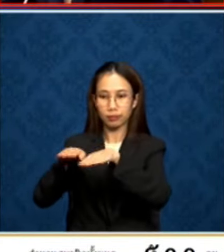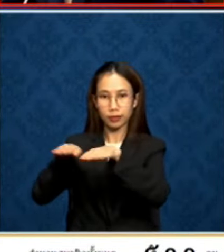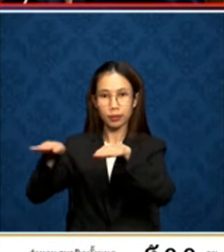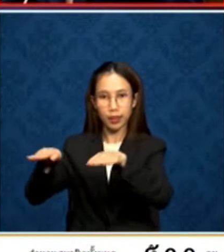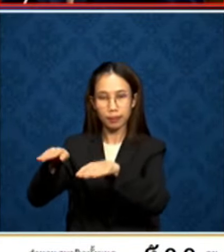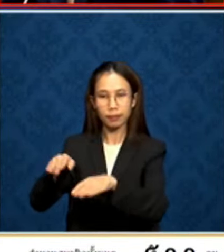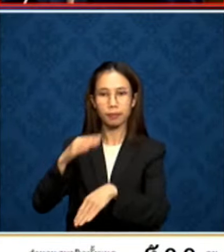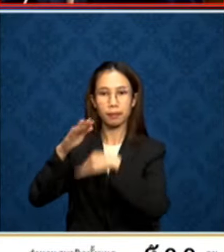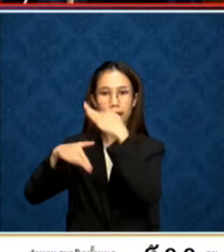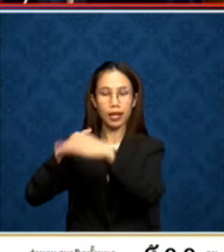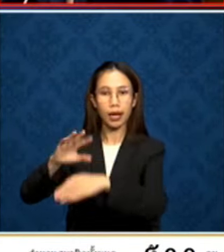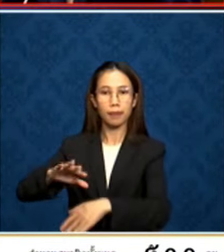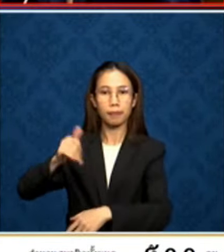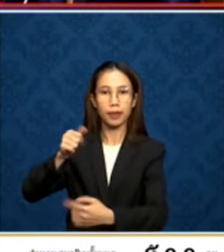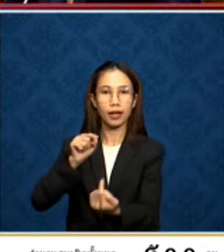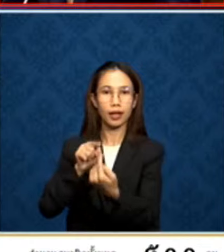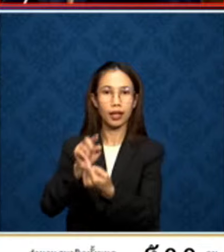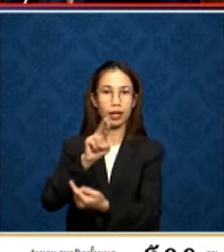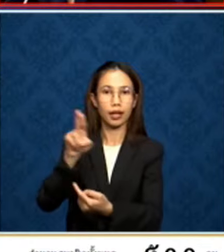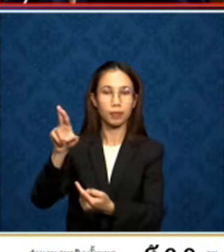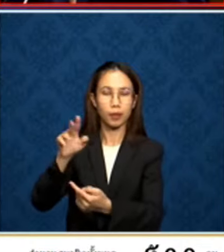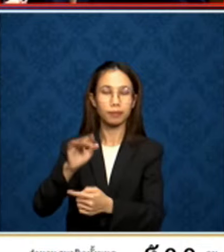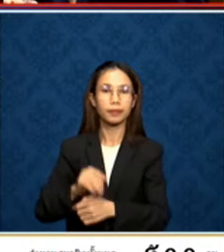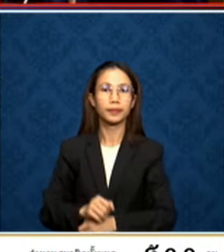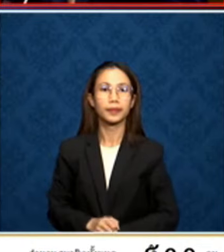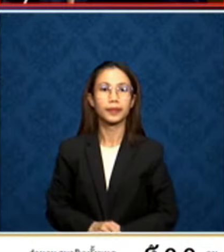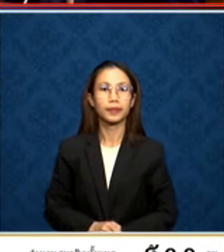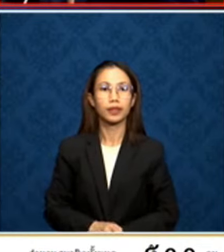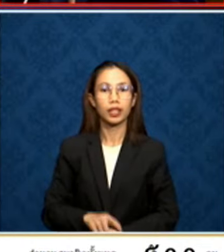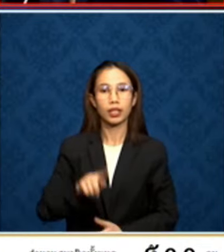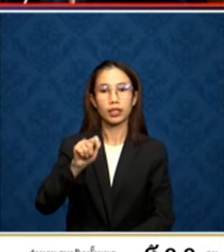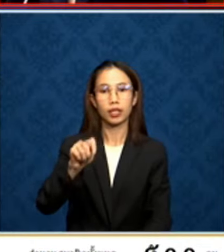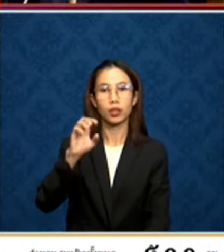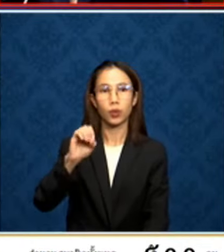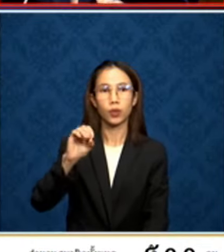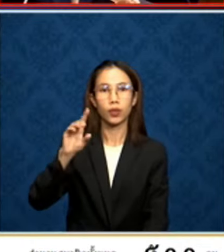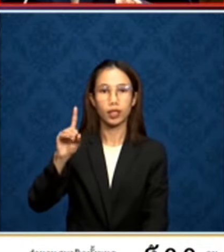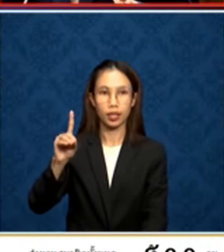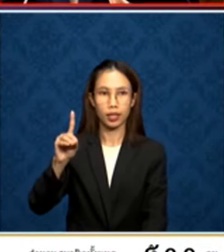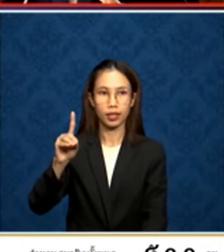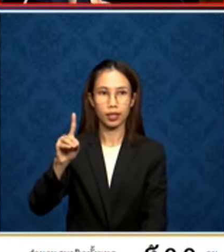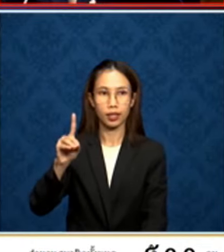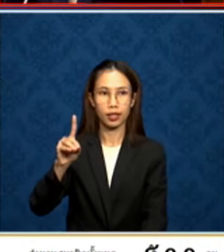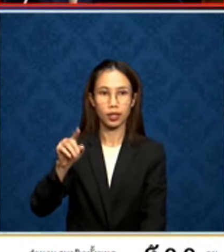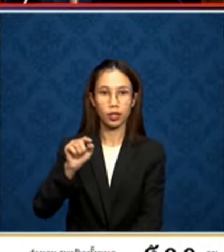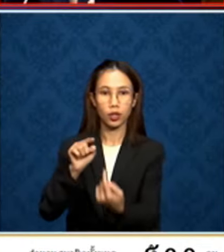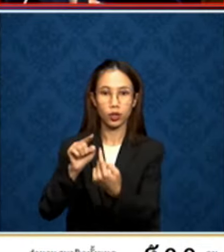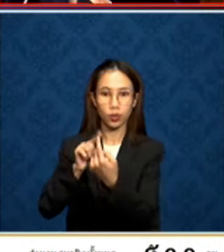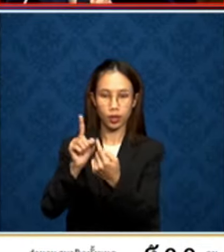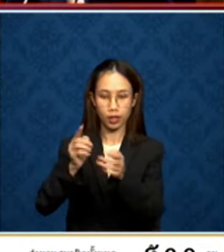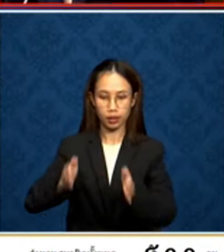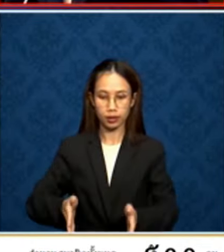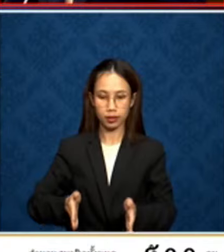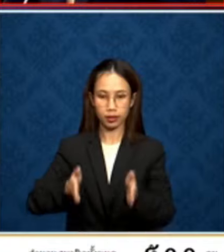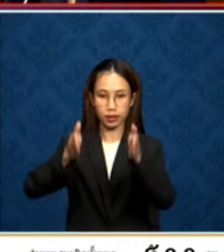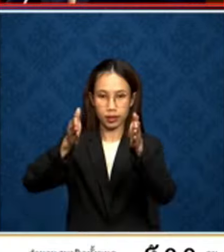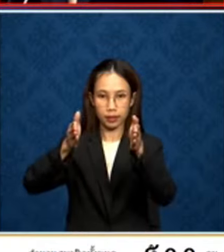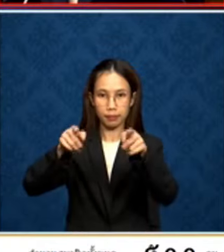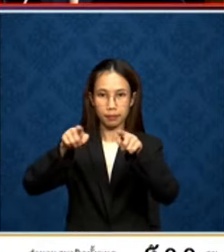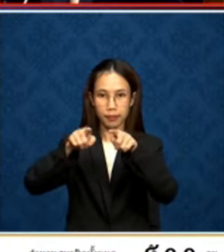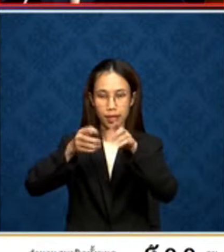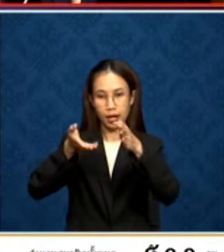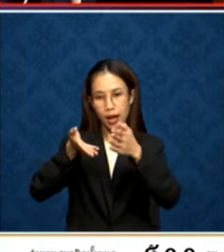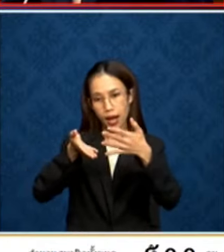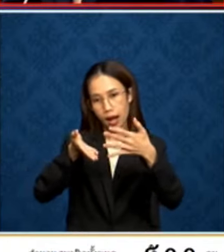พัฒนาเมืองของระบบขนส่งมวลชนหรือ toodโดยด้านบนของอาคารค่ะจะเป็นเอ่อพื้นที่เชิงพาณิชย์